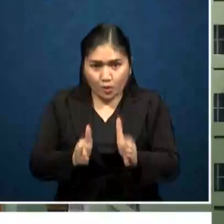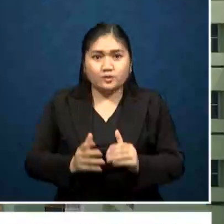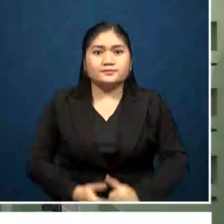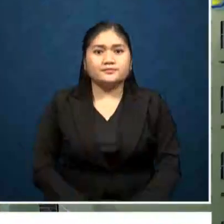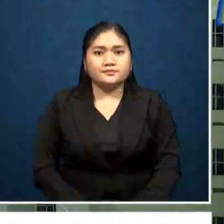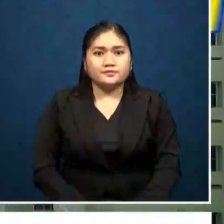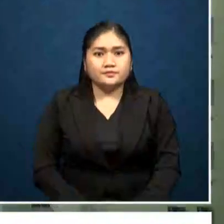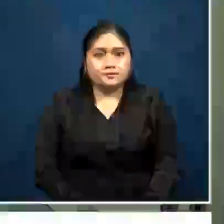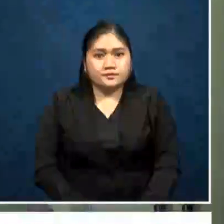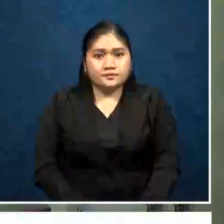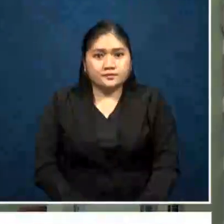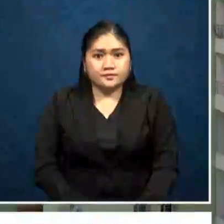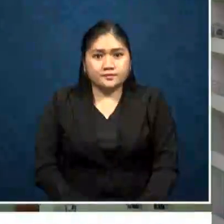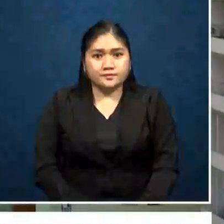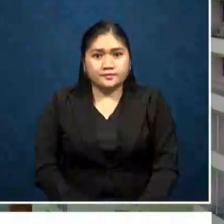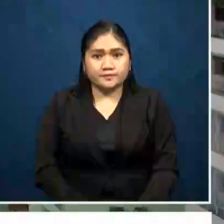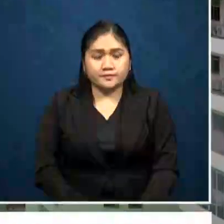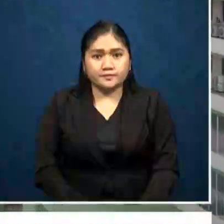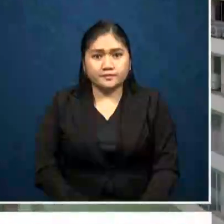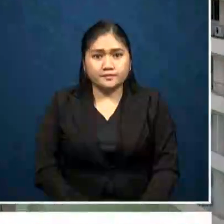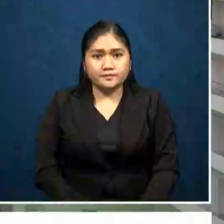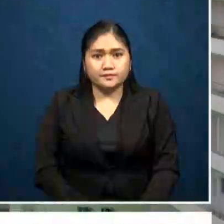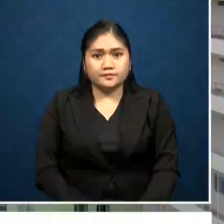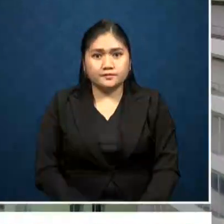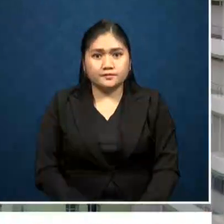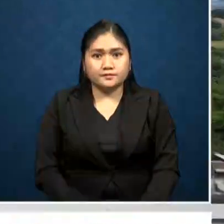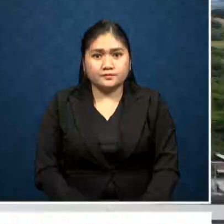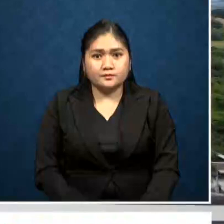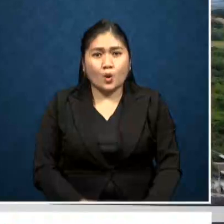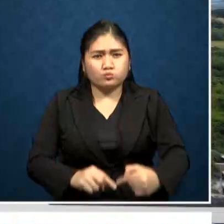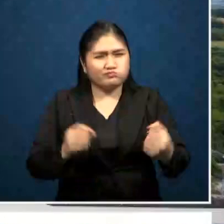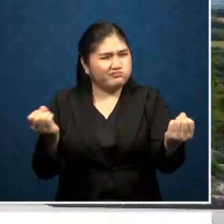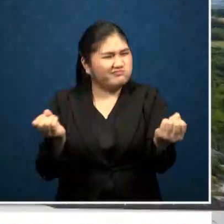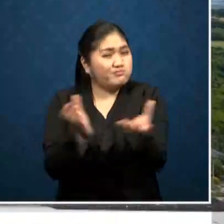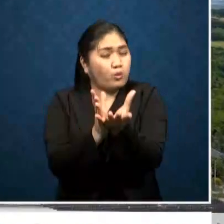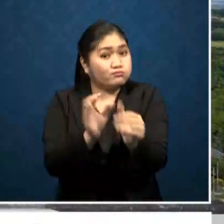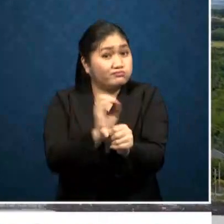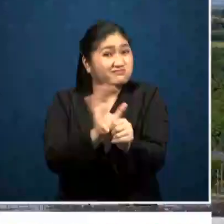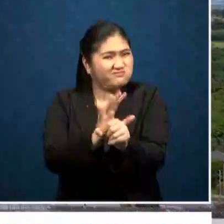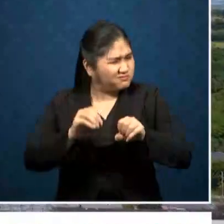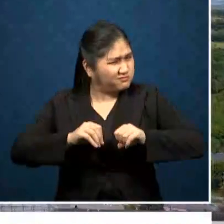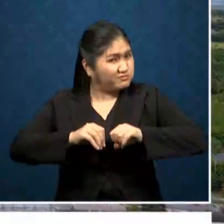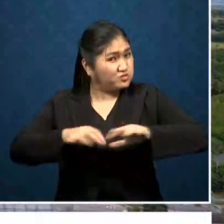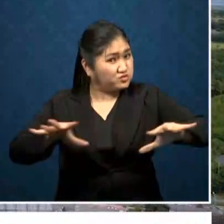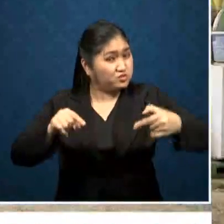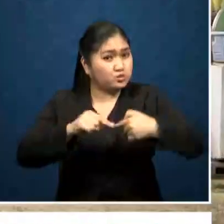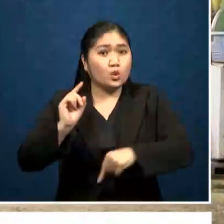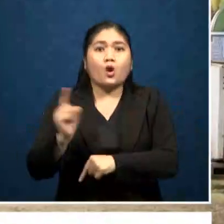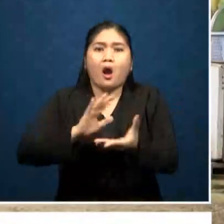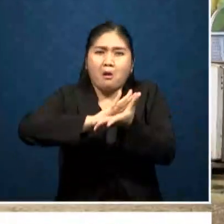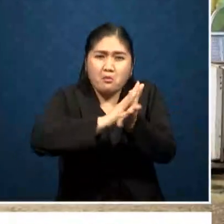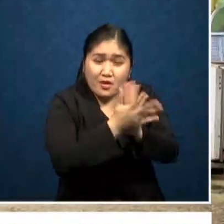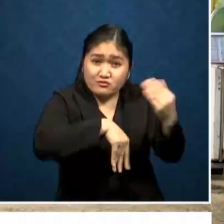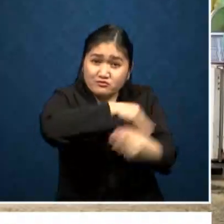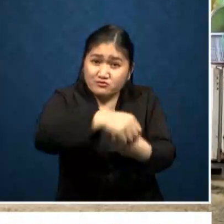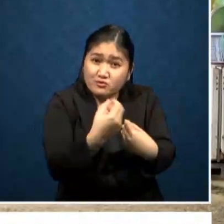นเกทบจาก Covid19ไม่เพีงทำให้เกิดการเปยนแปงนlar